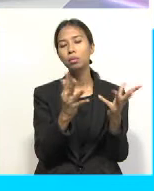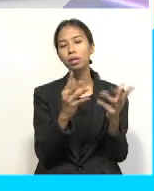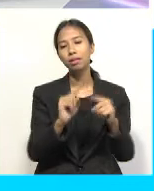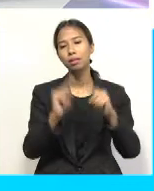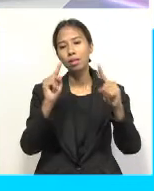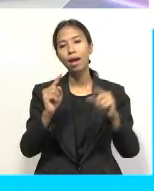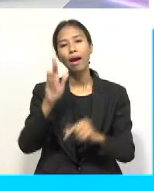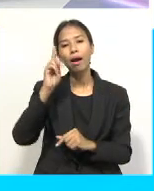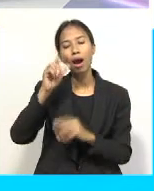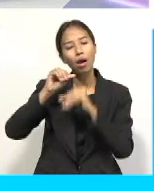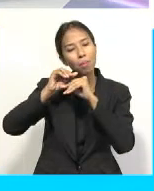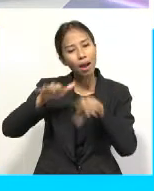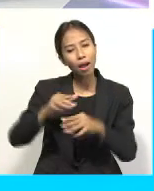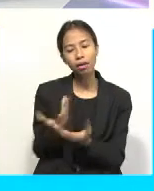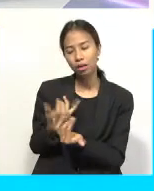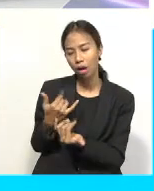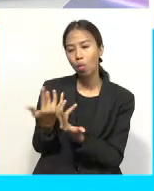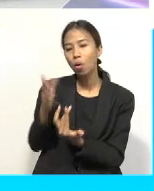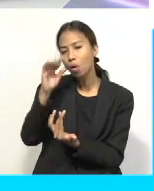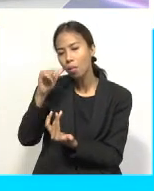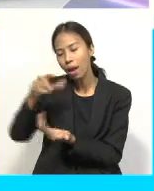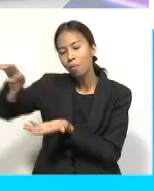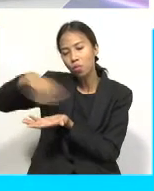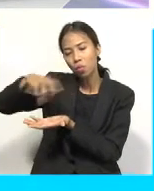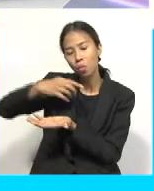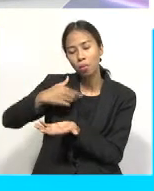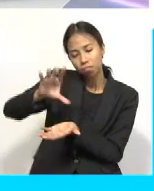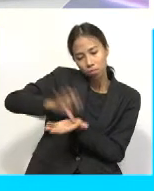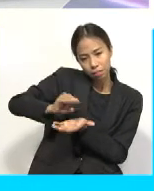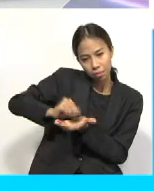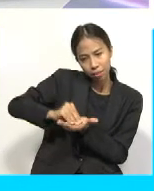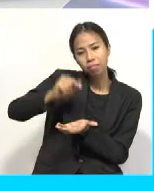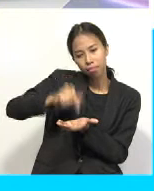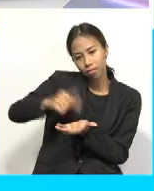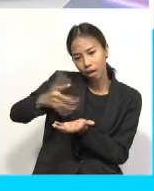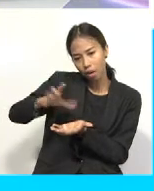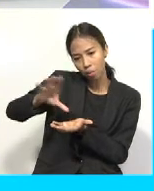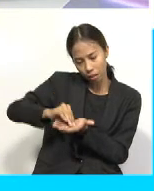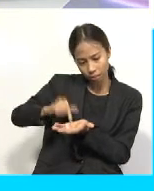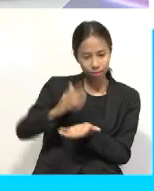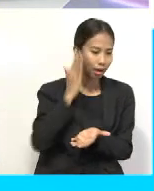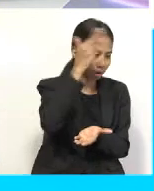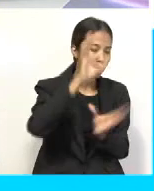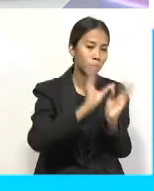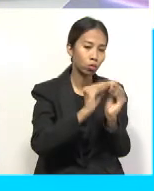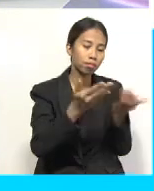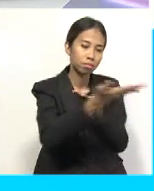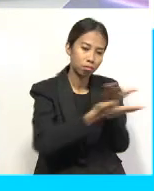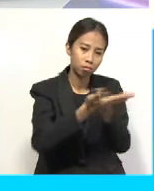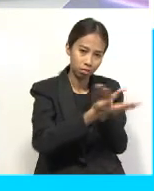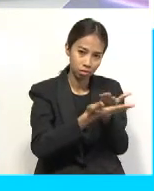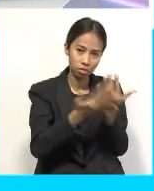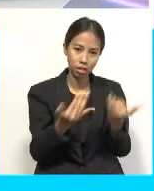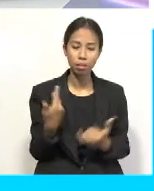การแถลงแล้วก็มีการมารับทราบข้อมูลแล้วก็จะรวบรวมข้อมูลเหล่านี้ครับไปพูดคุยหารือกันในประชุมอีกครั้งนึงครับ ค่ะแถลง